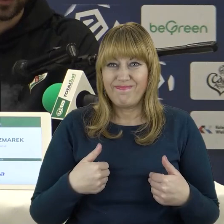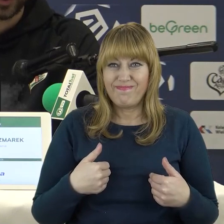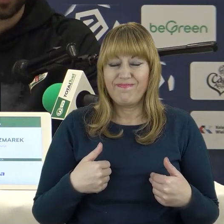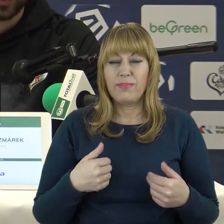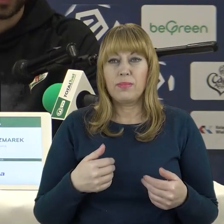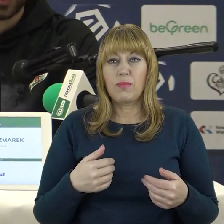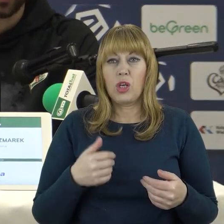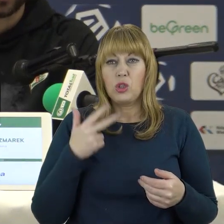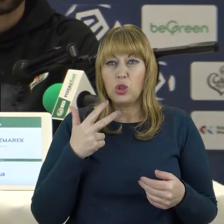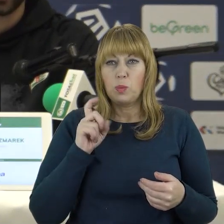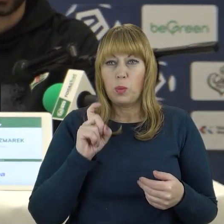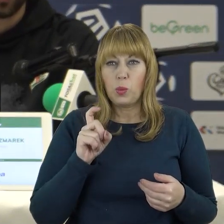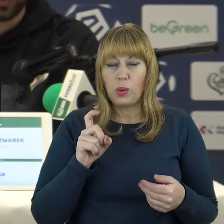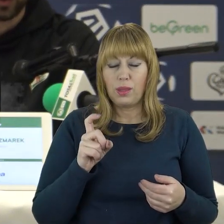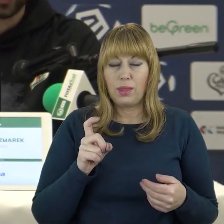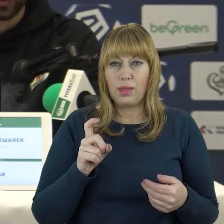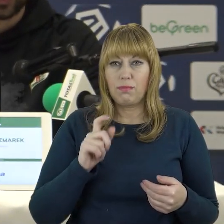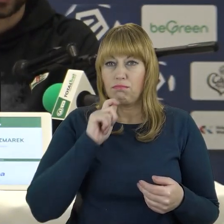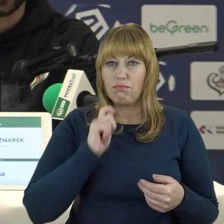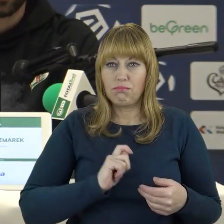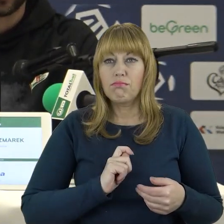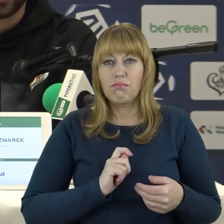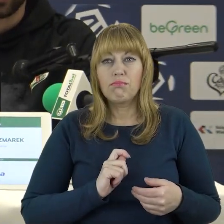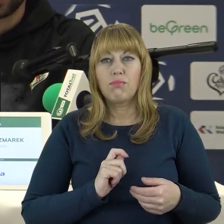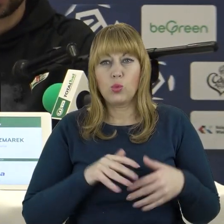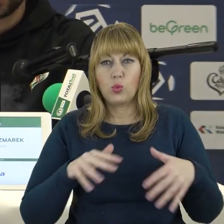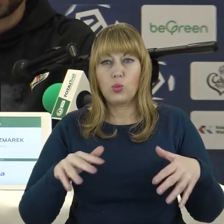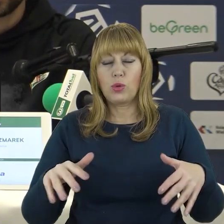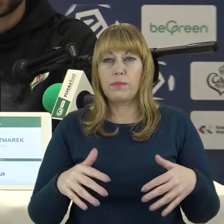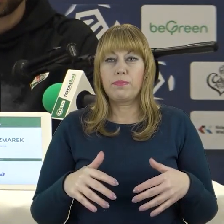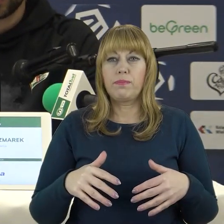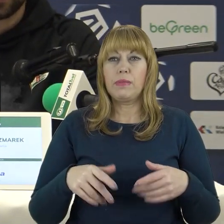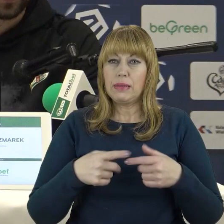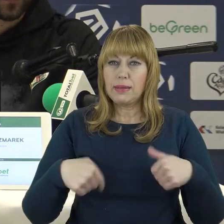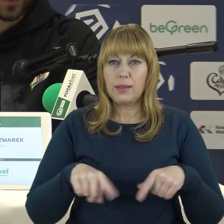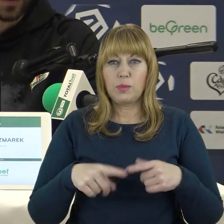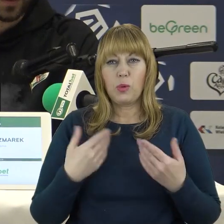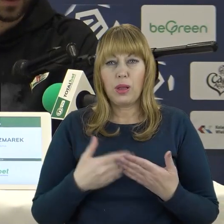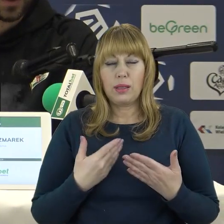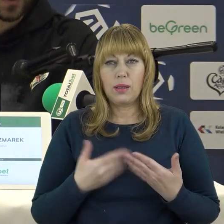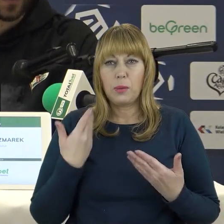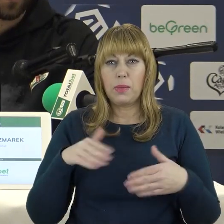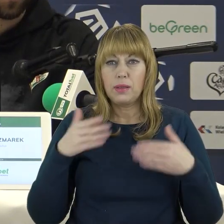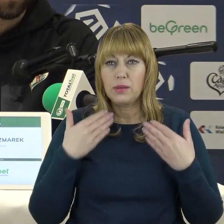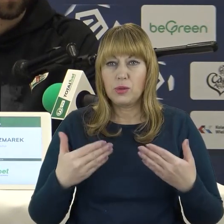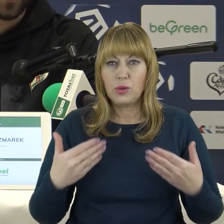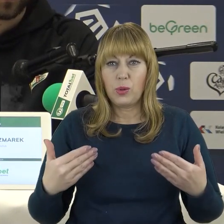Trzy punkty, które nam dużo jako zespołowi dają. Dziękuję i